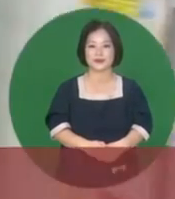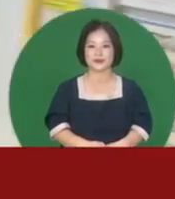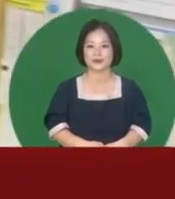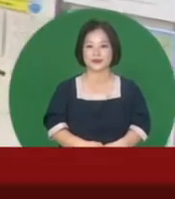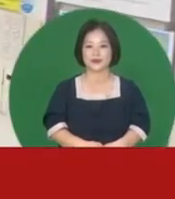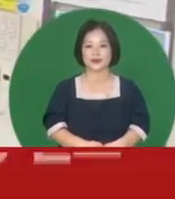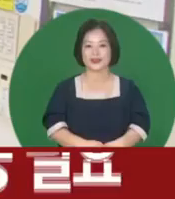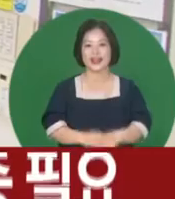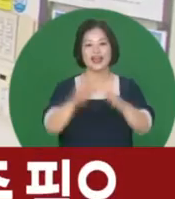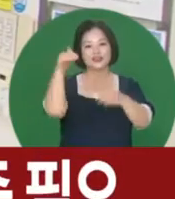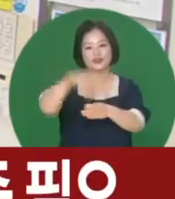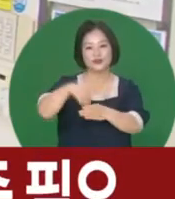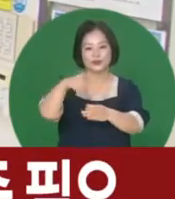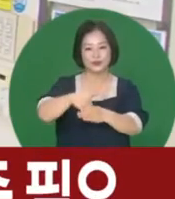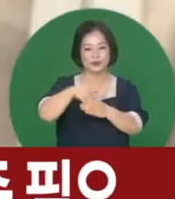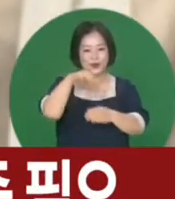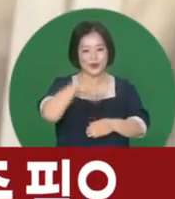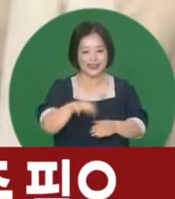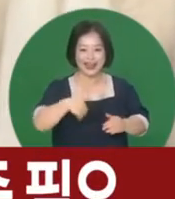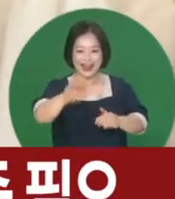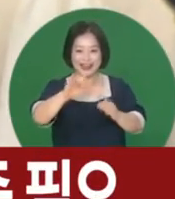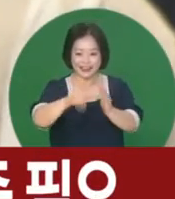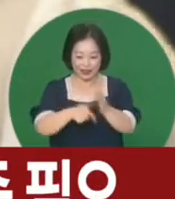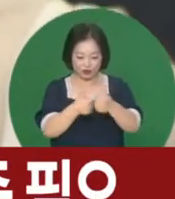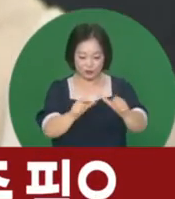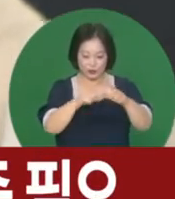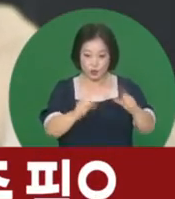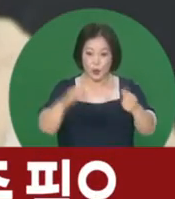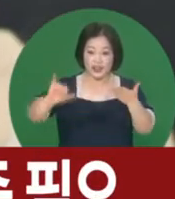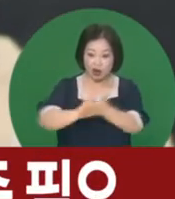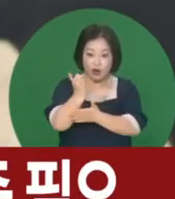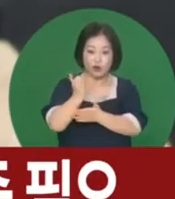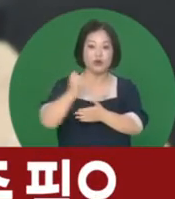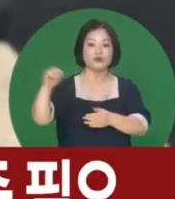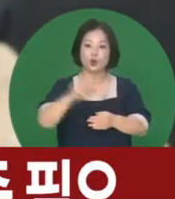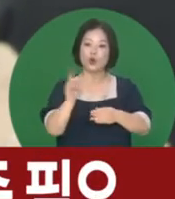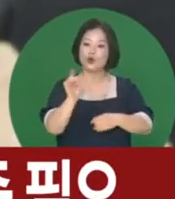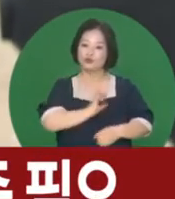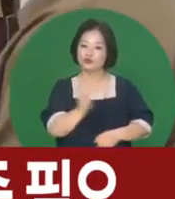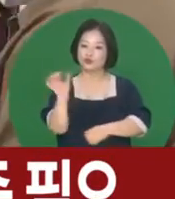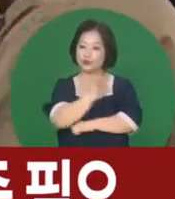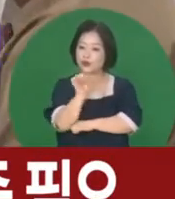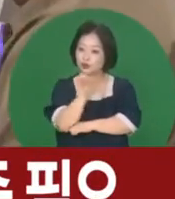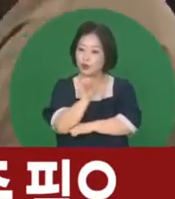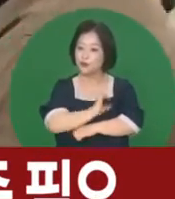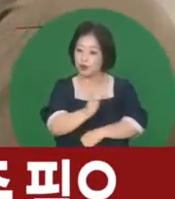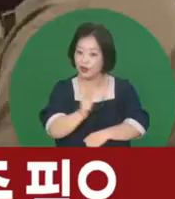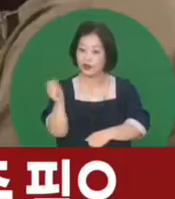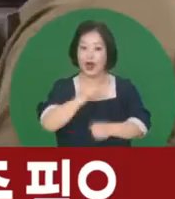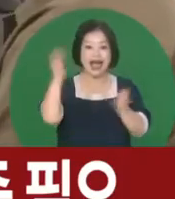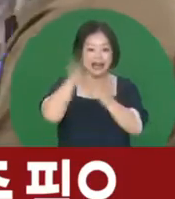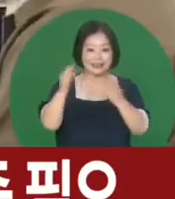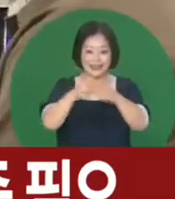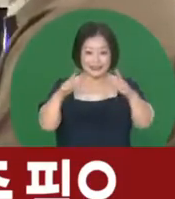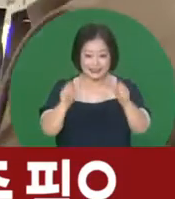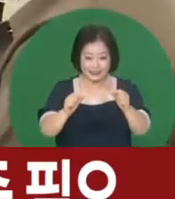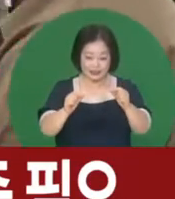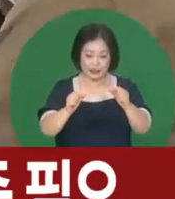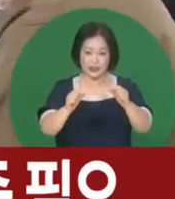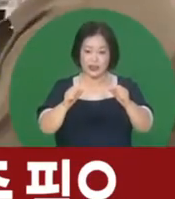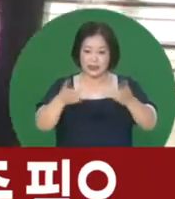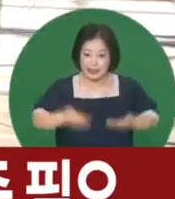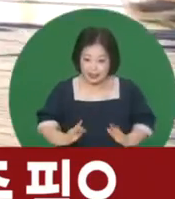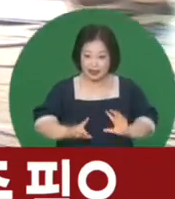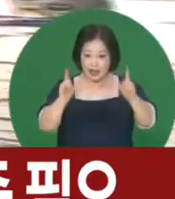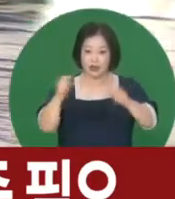좋겠습니다 투표장을 향할 때는 주민등록증이나 여권 운전면허증 학생증 등 자신의 생과 사진이 나온